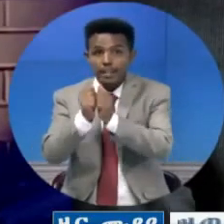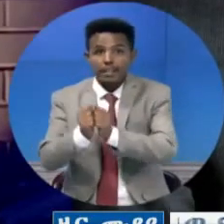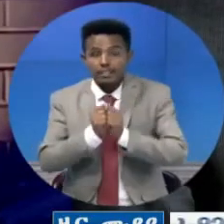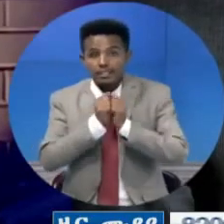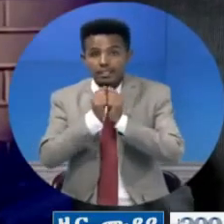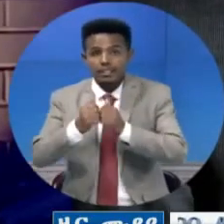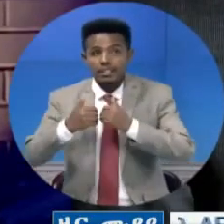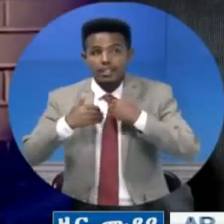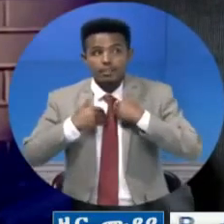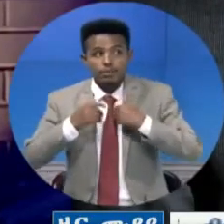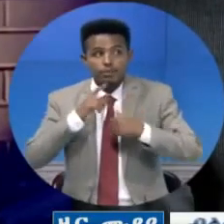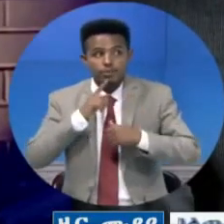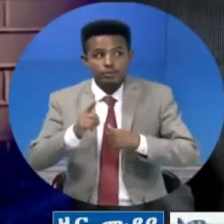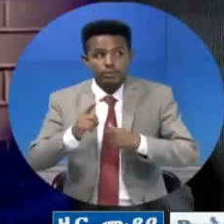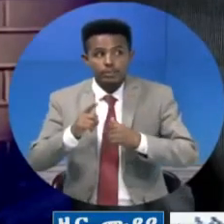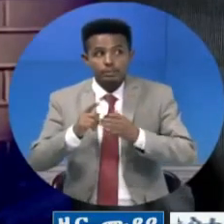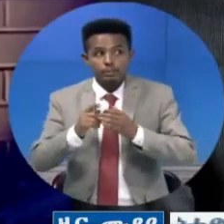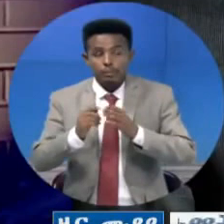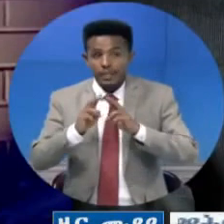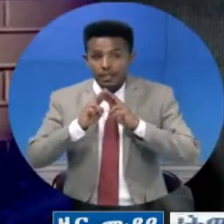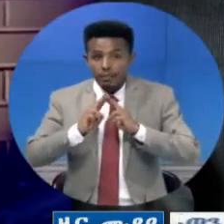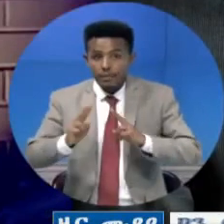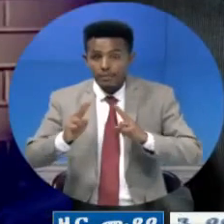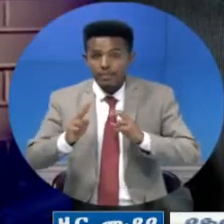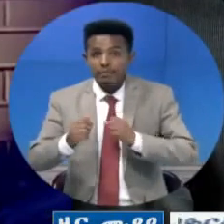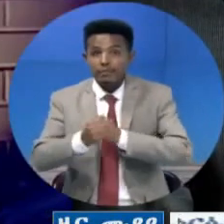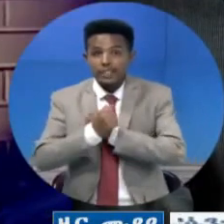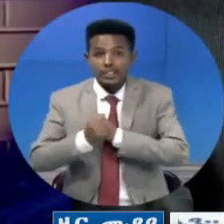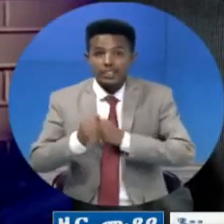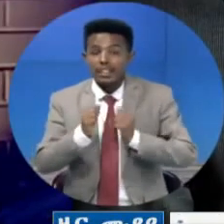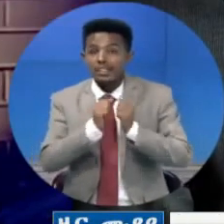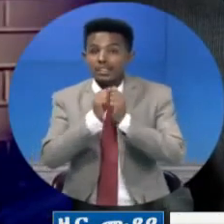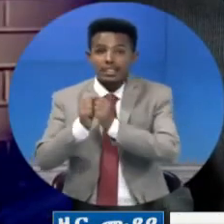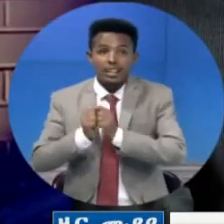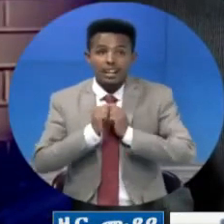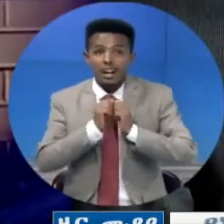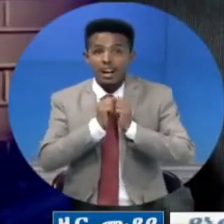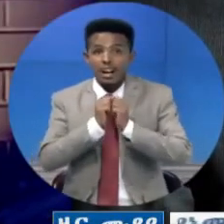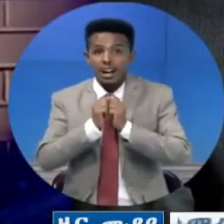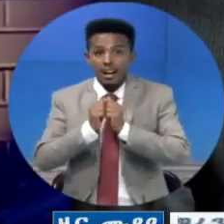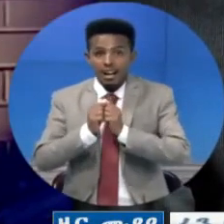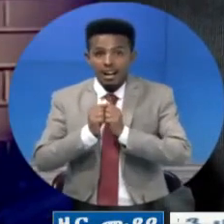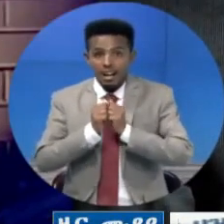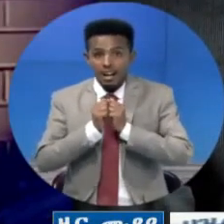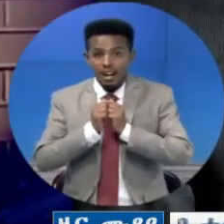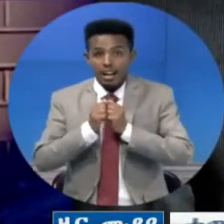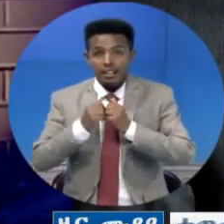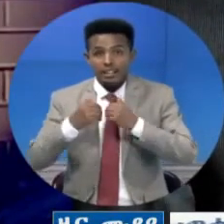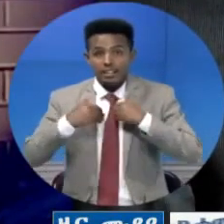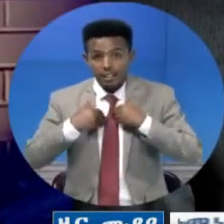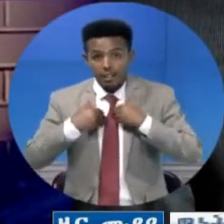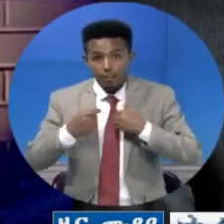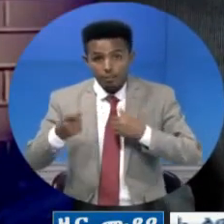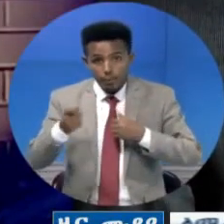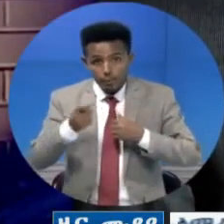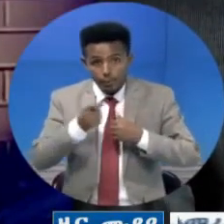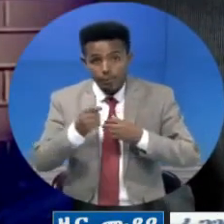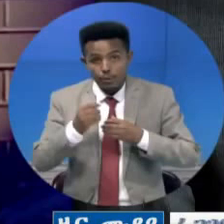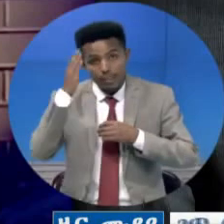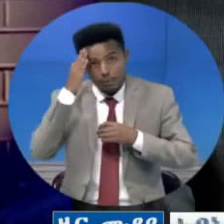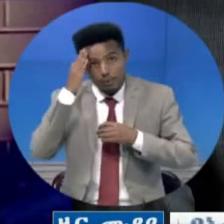ነው። በጣምም ፍቅርና የጋራ አንድነት ያለው መሆኑን ነው የማውቀው። ነገር